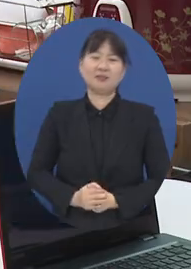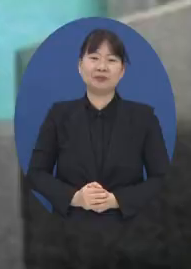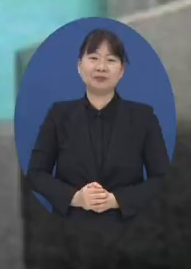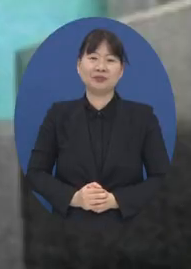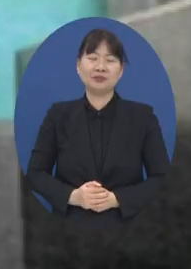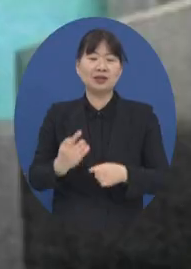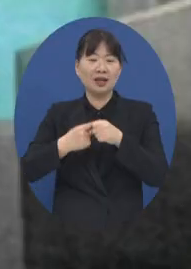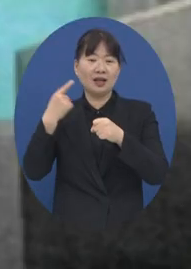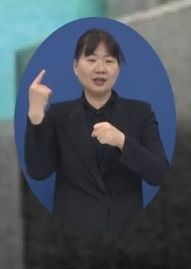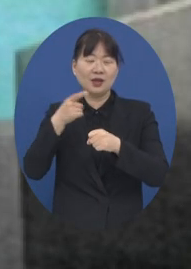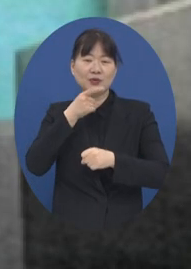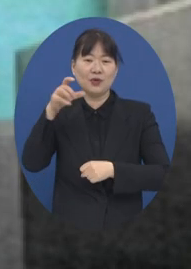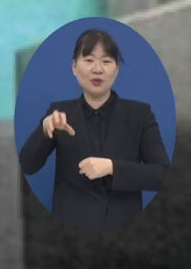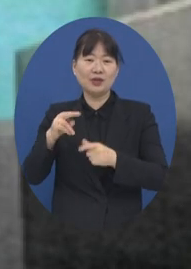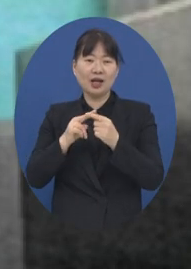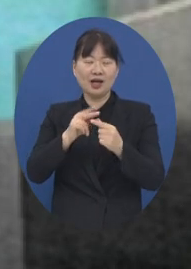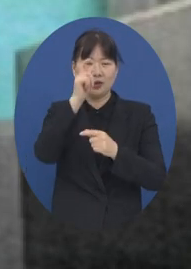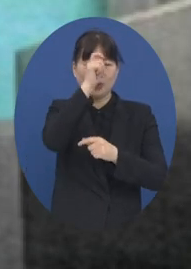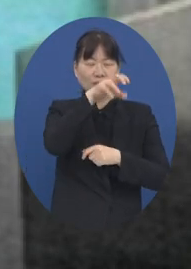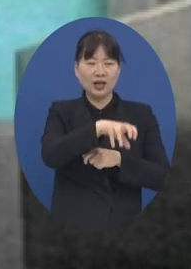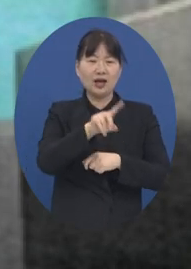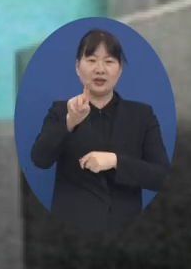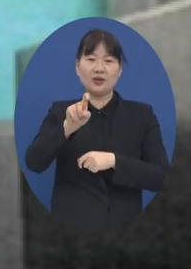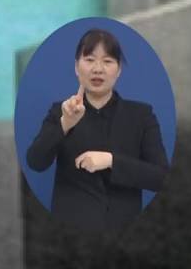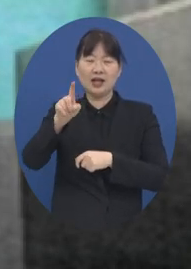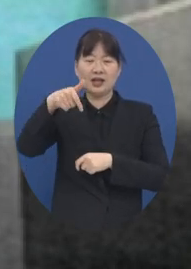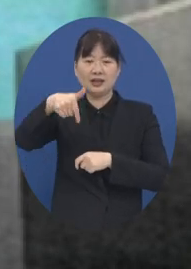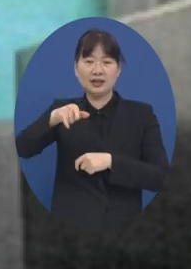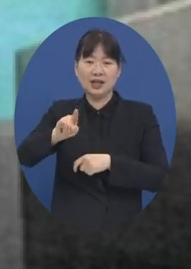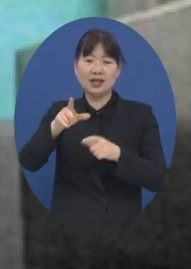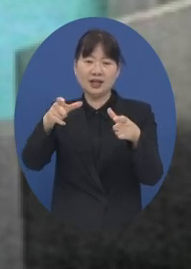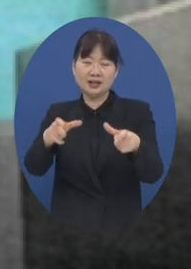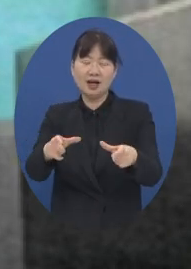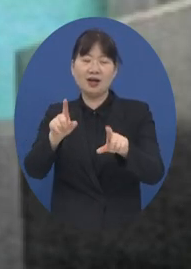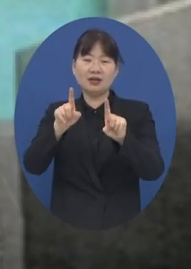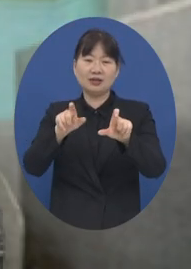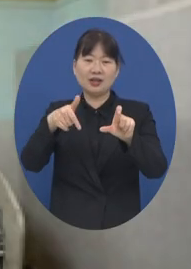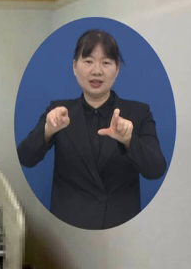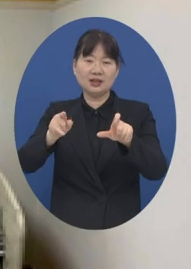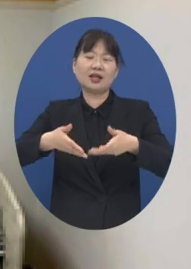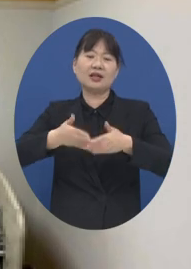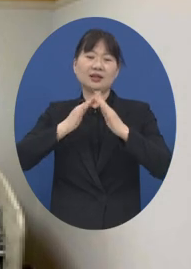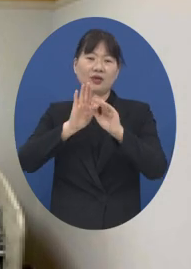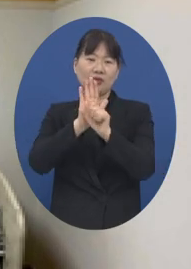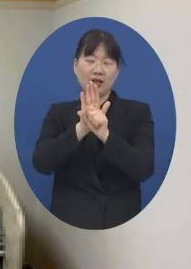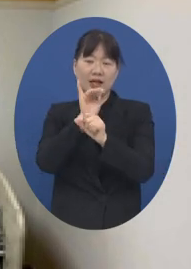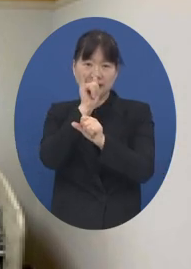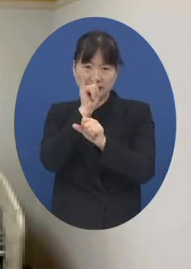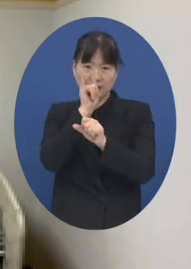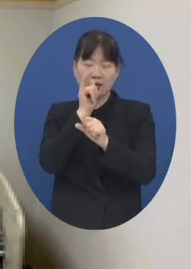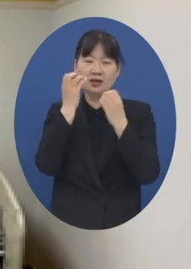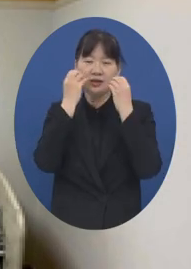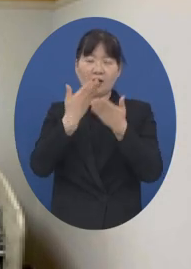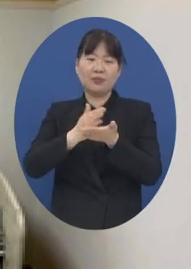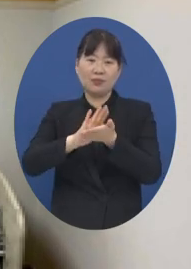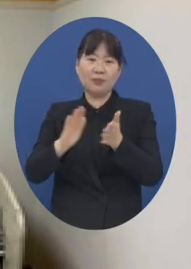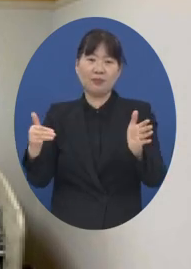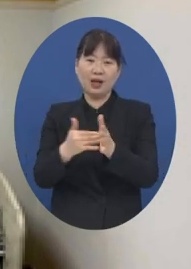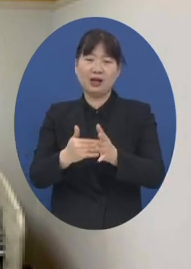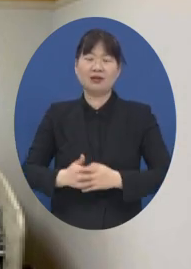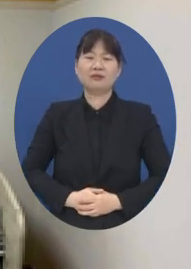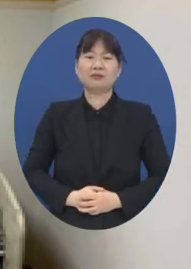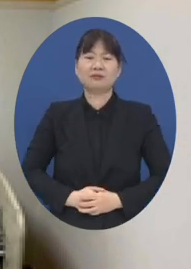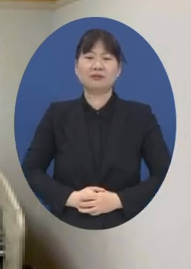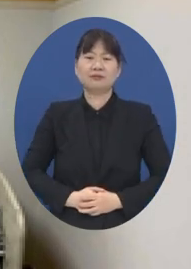된거고 지난해에는 수원과 고양 등 11개 시에서 15개소 가 지원을 받아 3 우수 입고